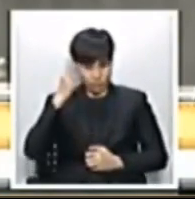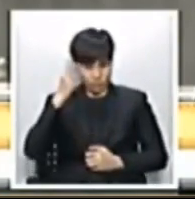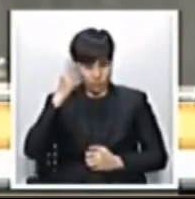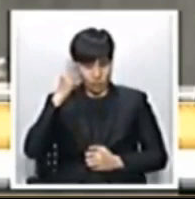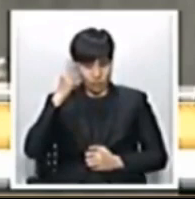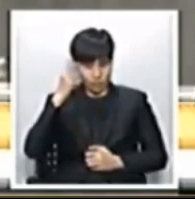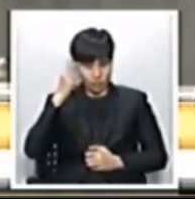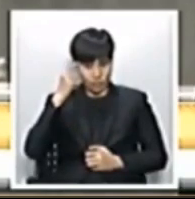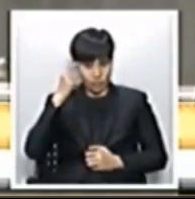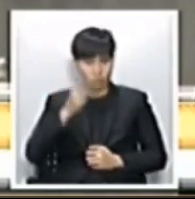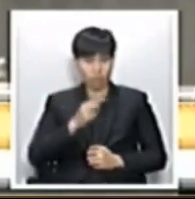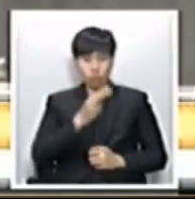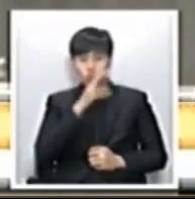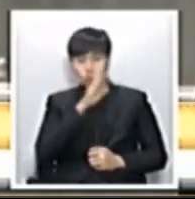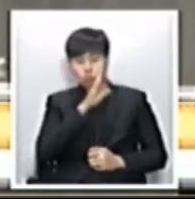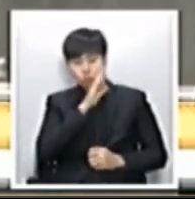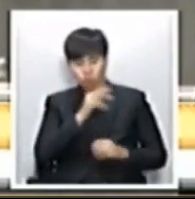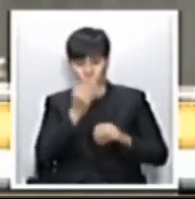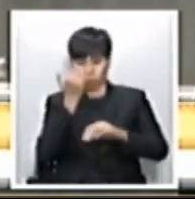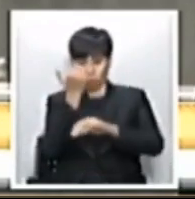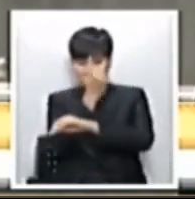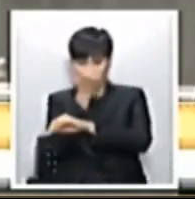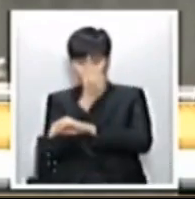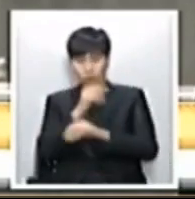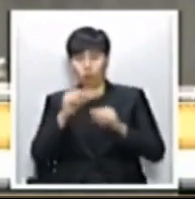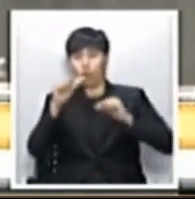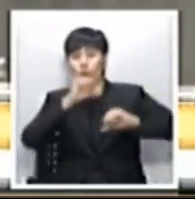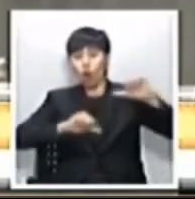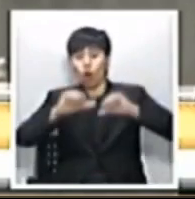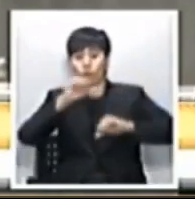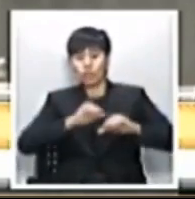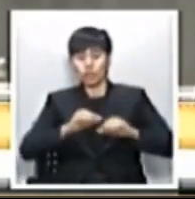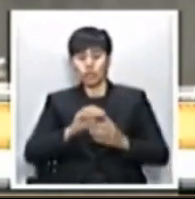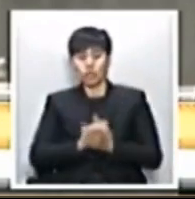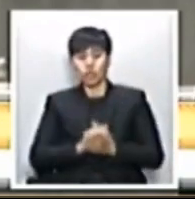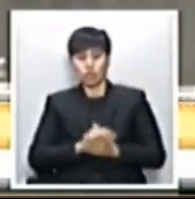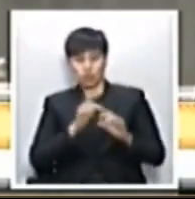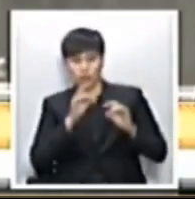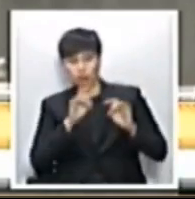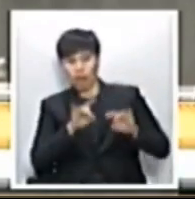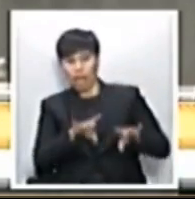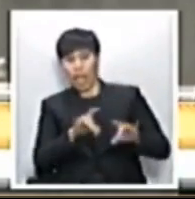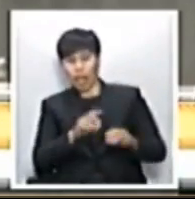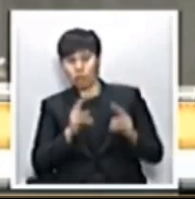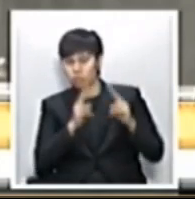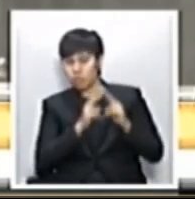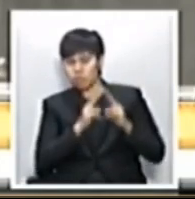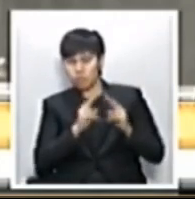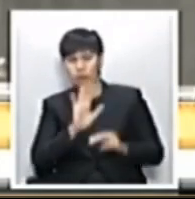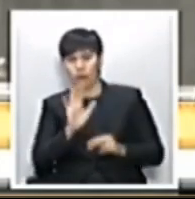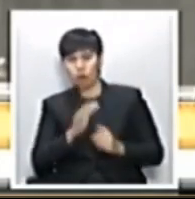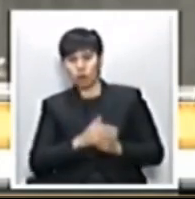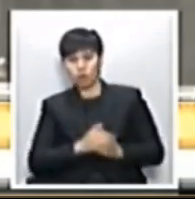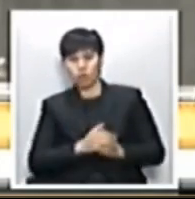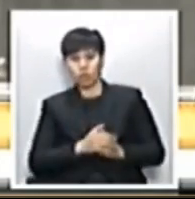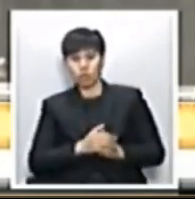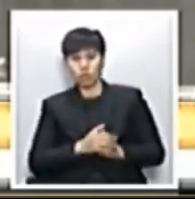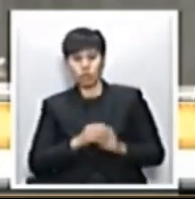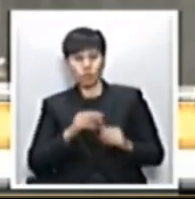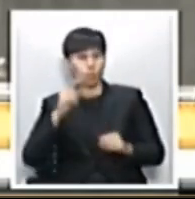เราลดฉากรุนแรงนี้แล้วเสนอฉากให้เห็นว่าหลังการก่อความรุนแรงกับเหยื่อเ